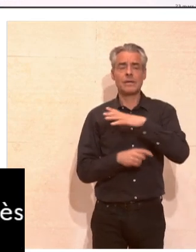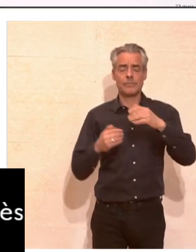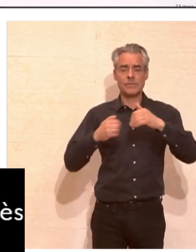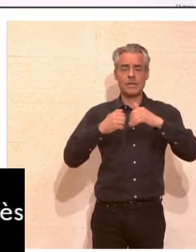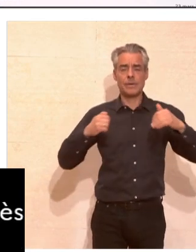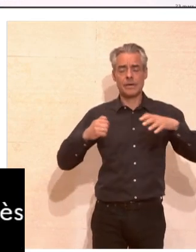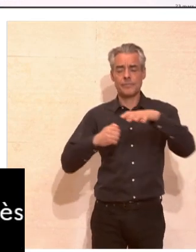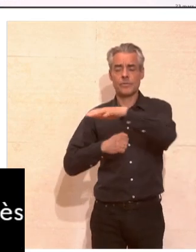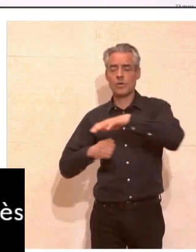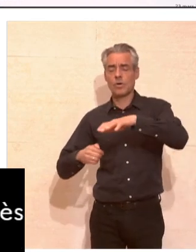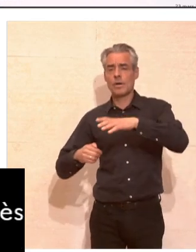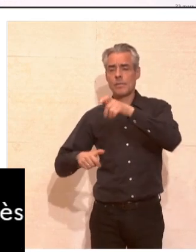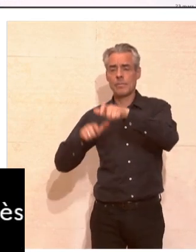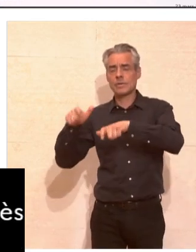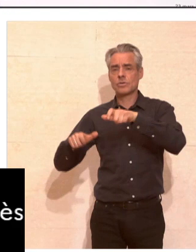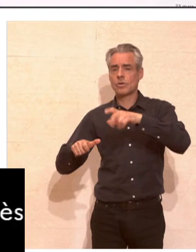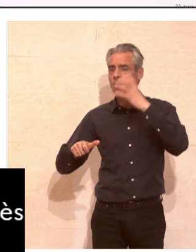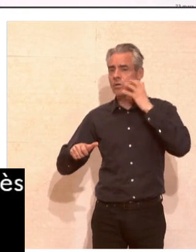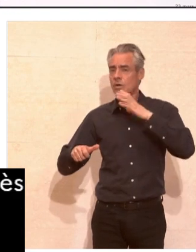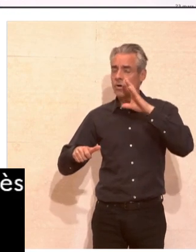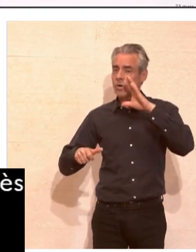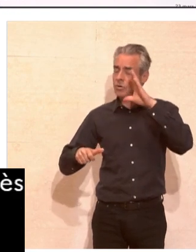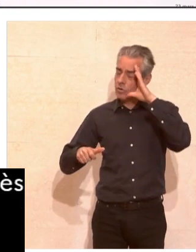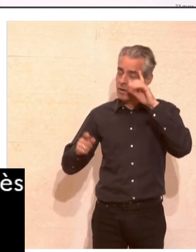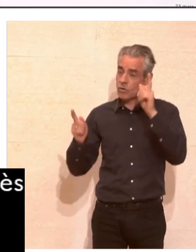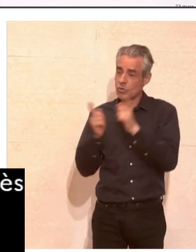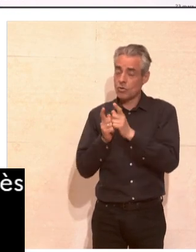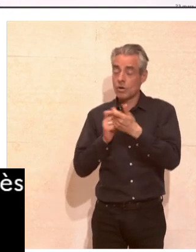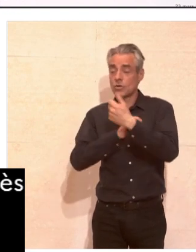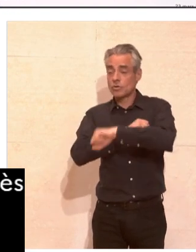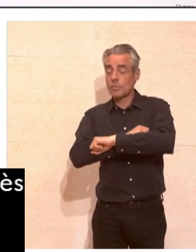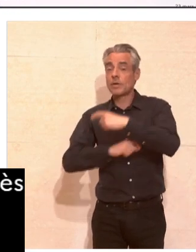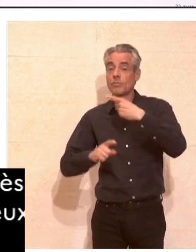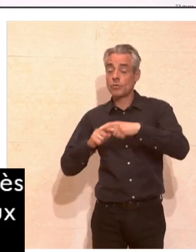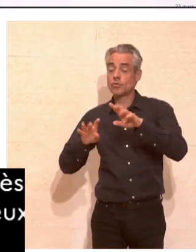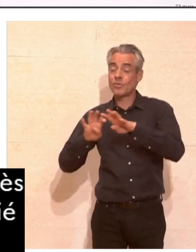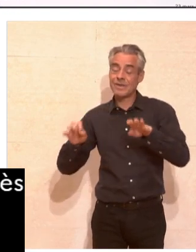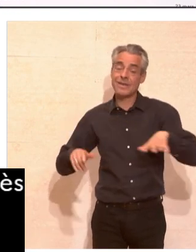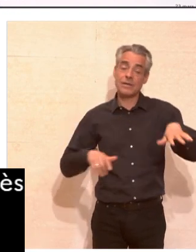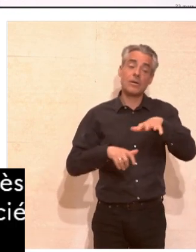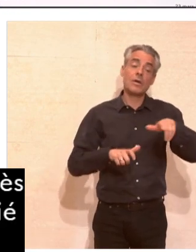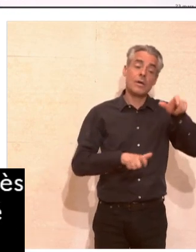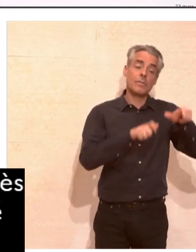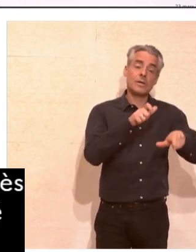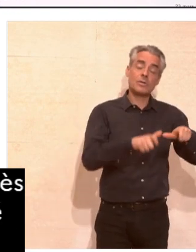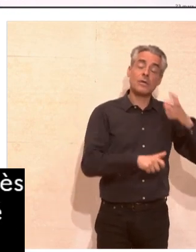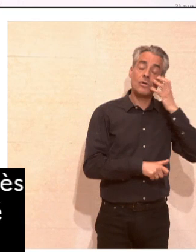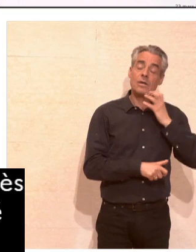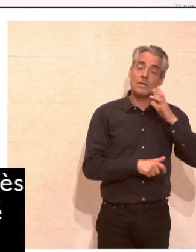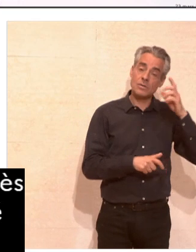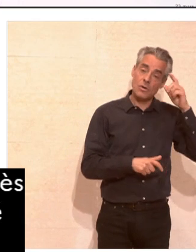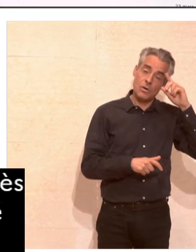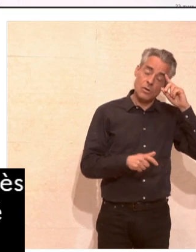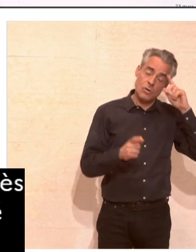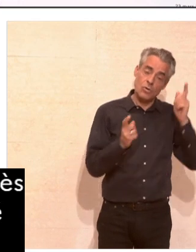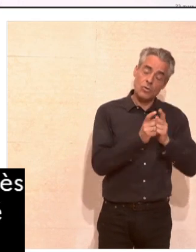dissocié ceux qui dormaient, avaient un court temps de sommeil la semaine et le week-end, et ceux qui avaient seulement un court temps de sommeil la semaine,